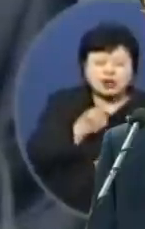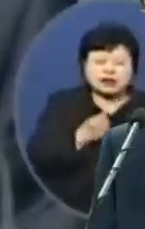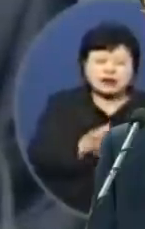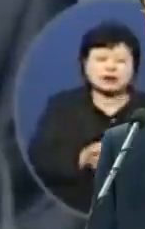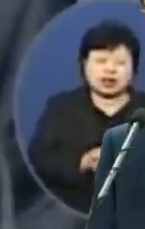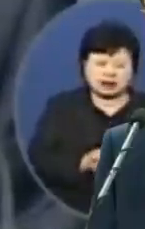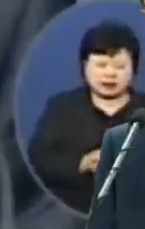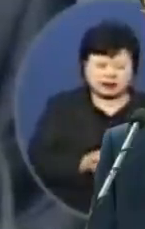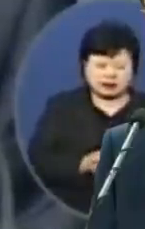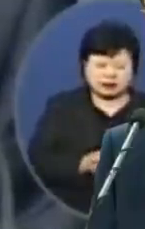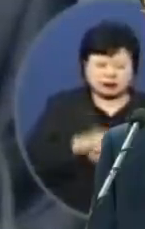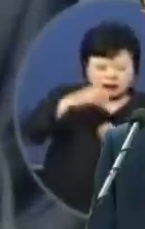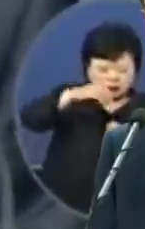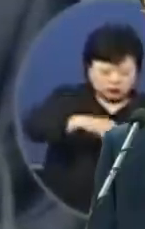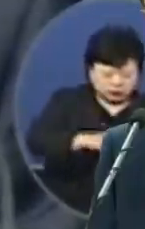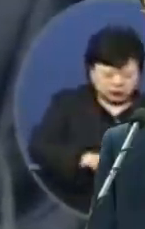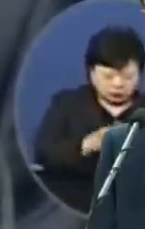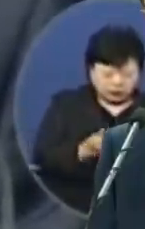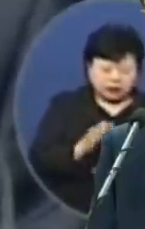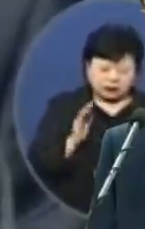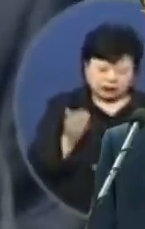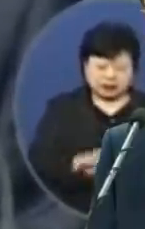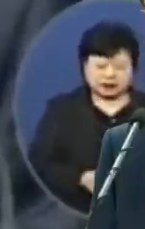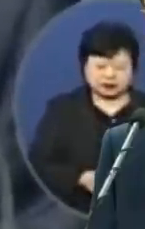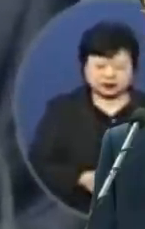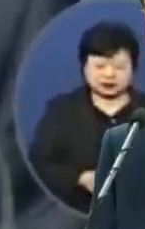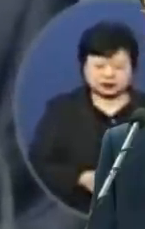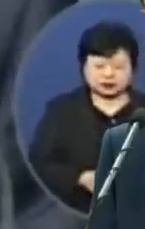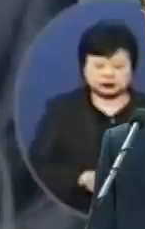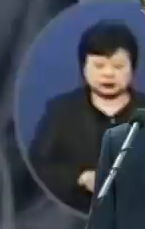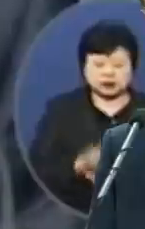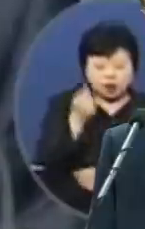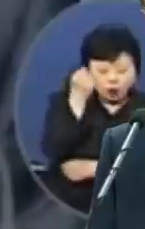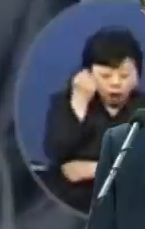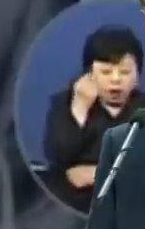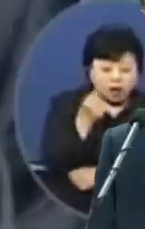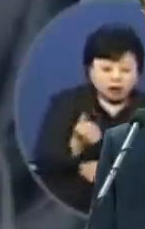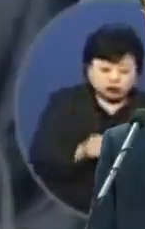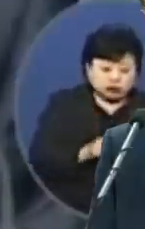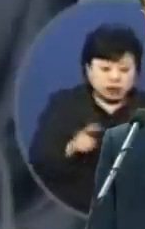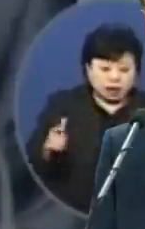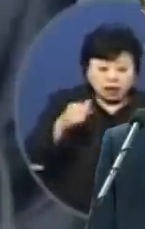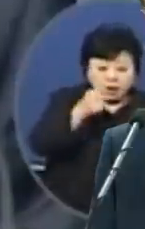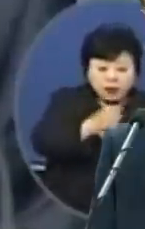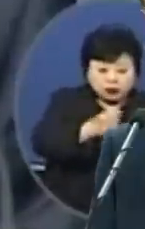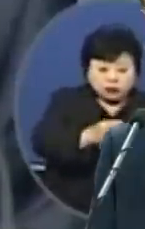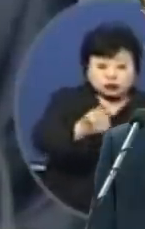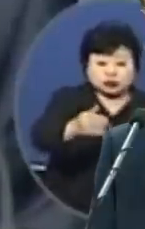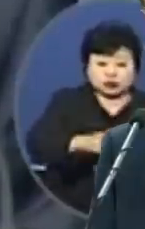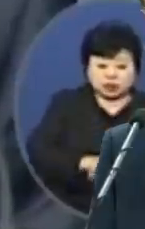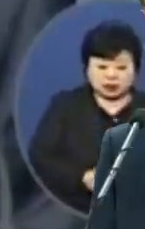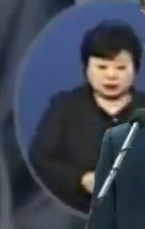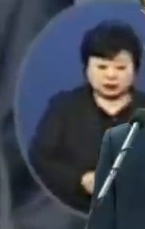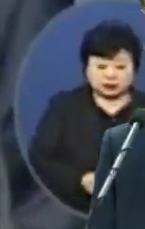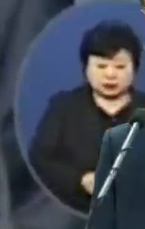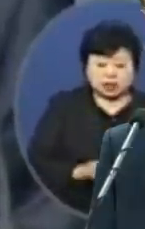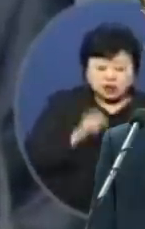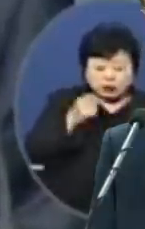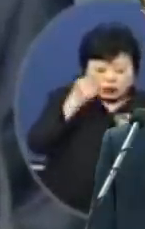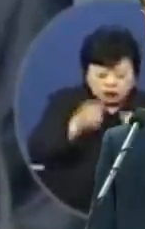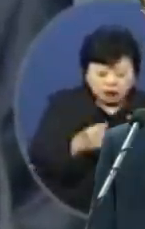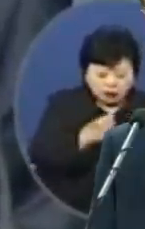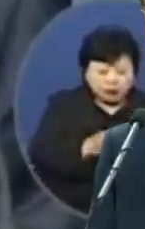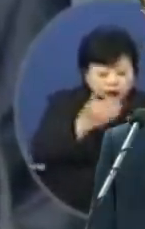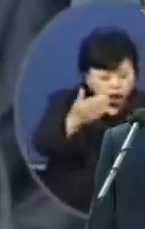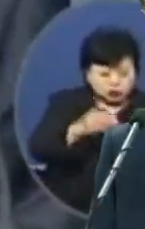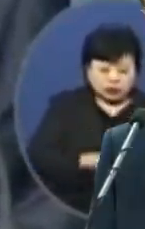세상에 유전을 받아서 그런 것입니다. 여러분 원래는 여러분 죽지 않도록 만들어진 것입니다. 영원히 살도록